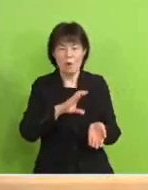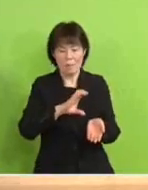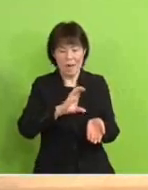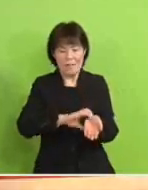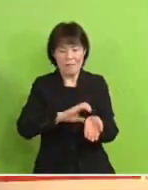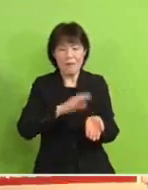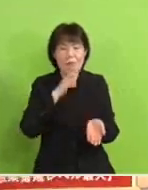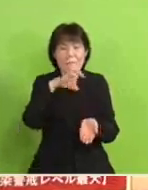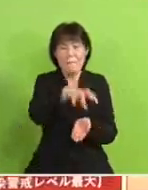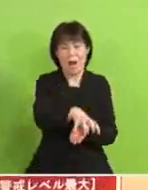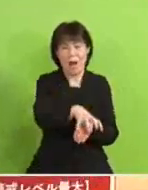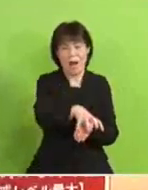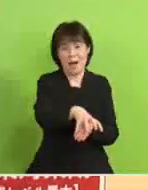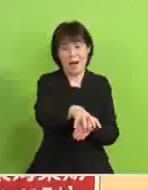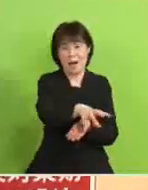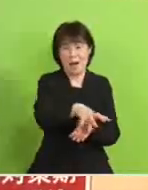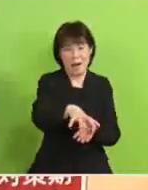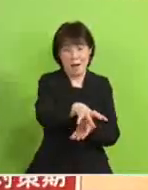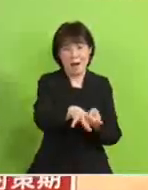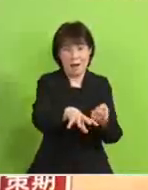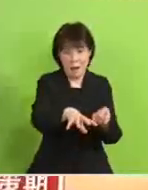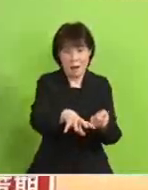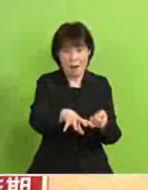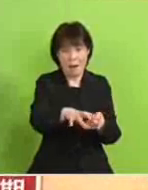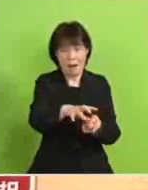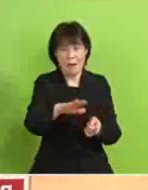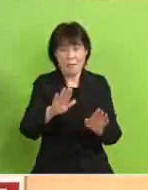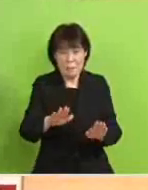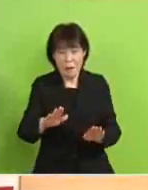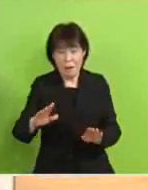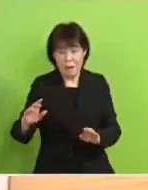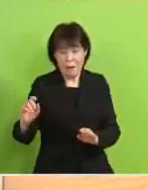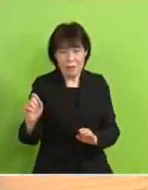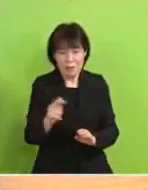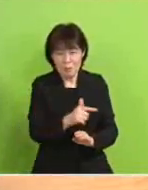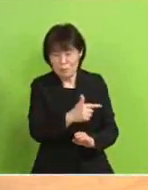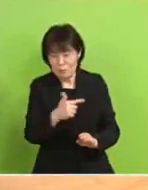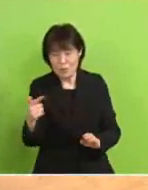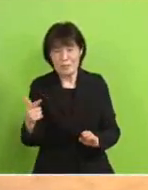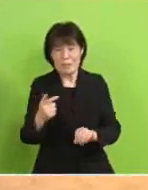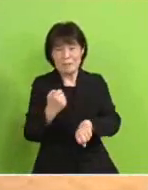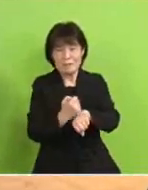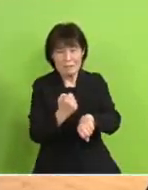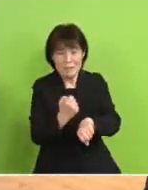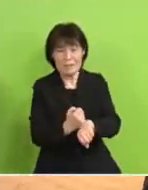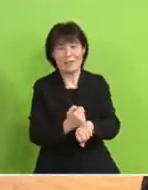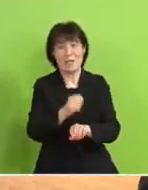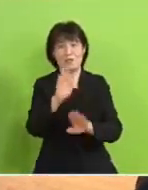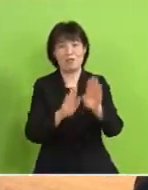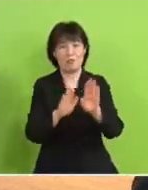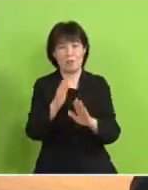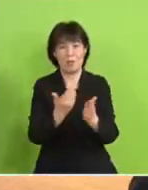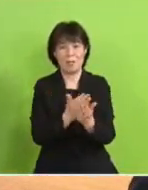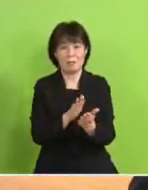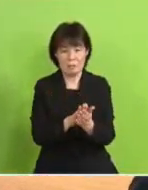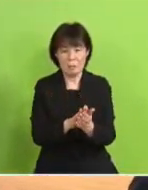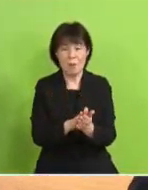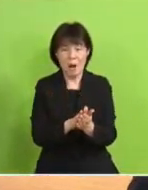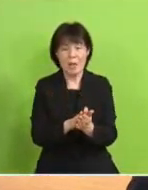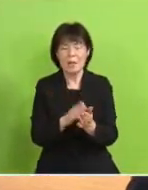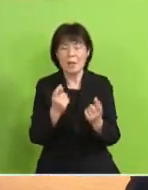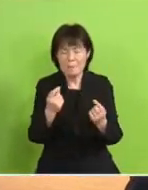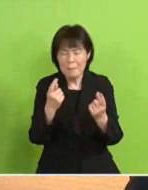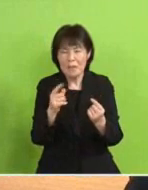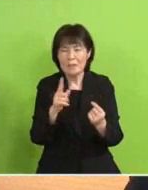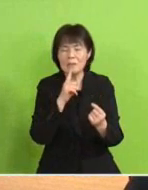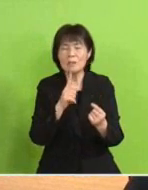を、まあ、なんていうんですかね、急速に逼迫させる可能性があるのは、高